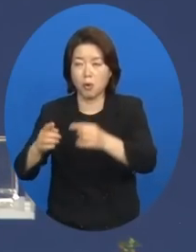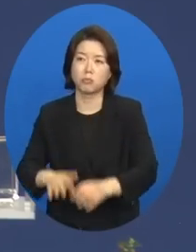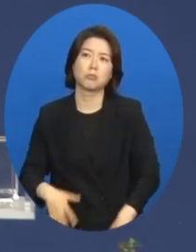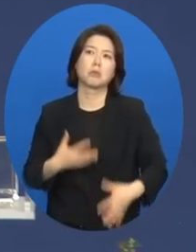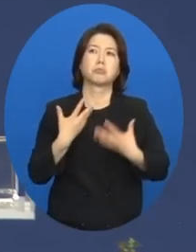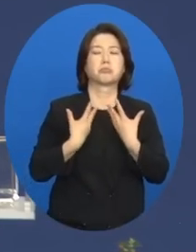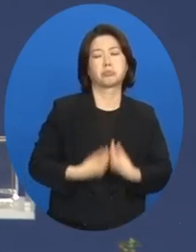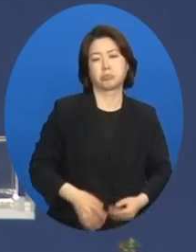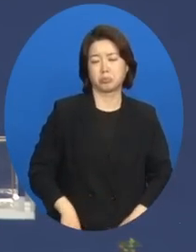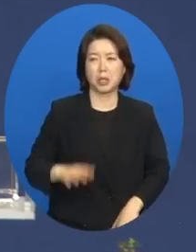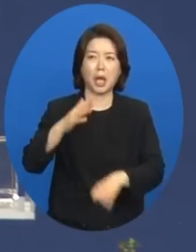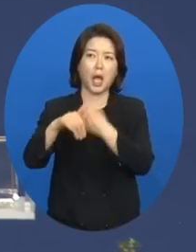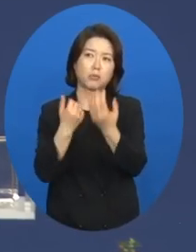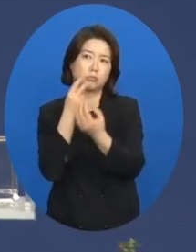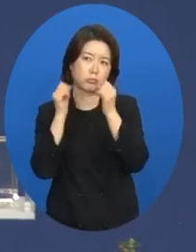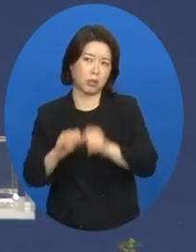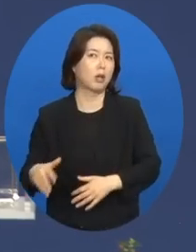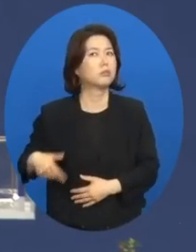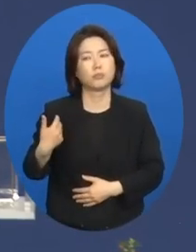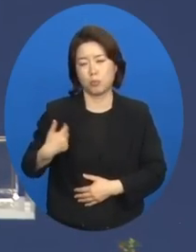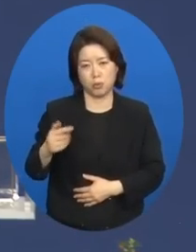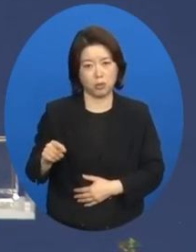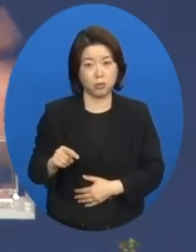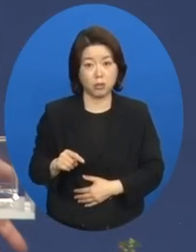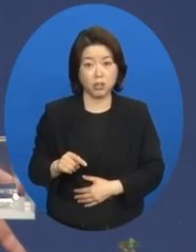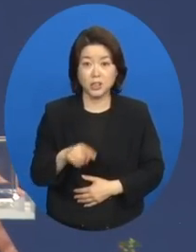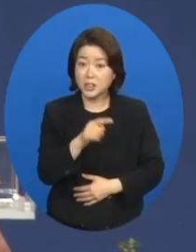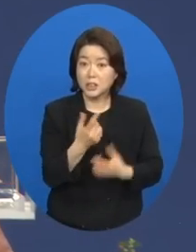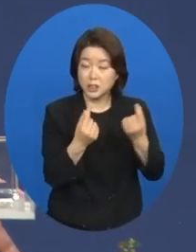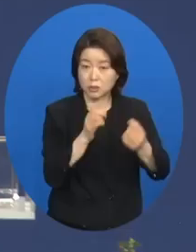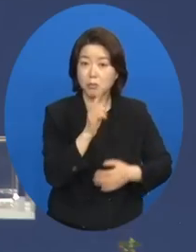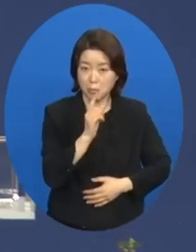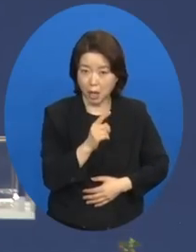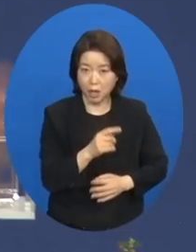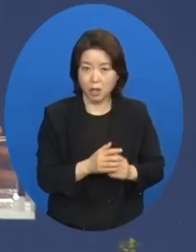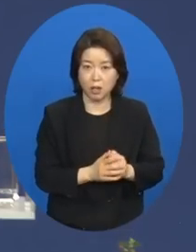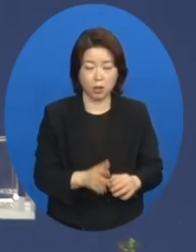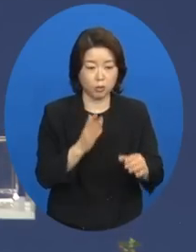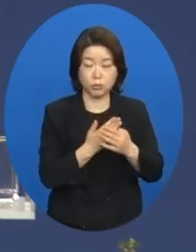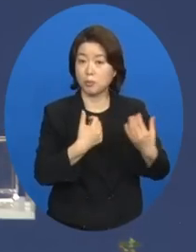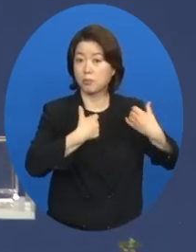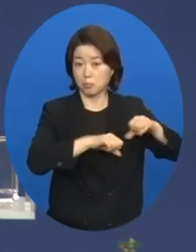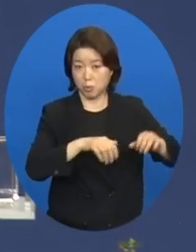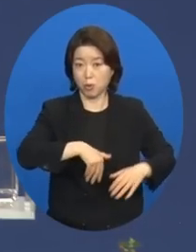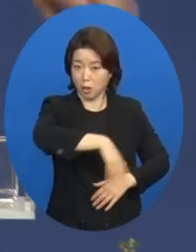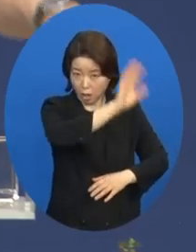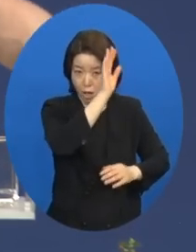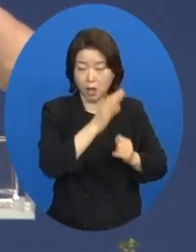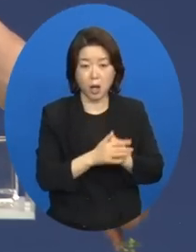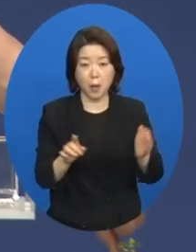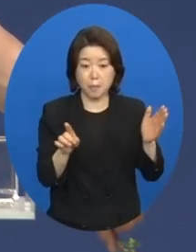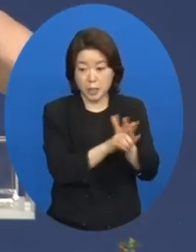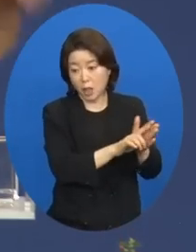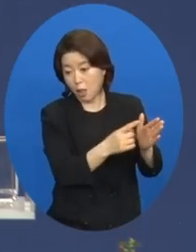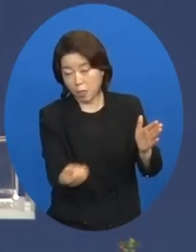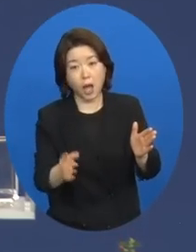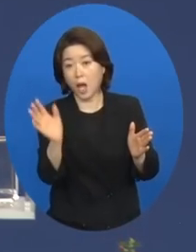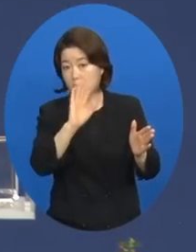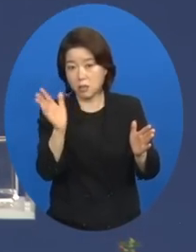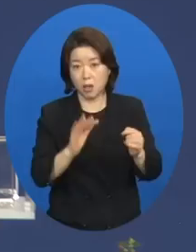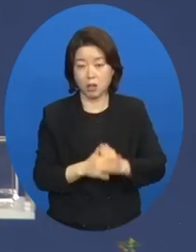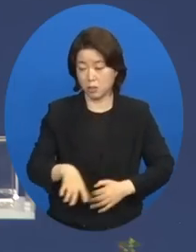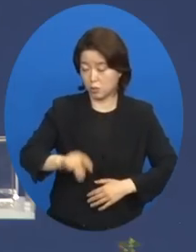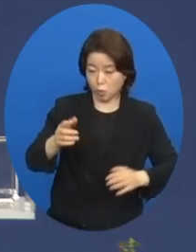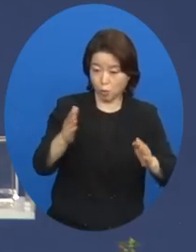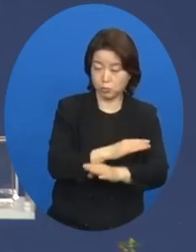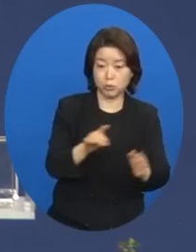뭐 하나님 살아계신지 모르겠다 뭐 이런 얘기들을 하고 중간에 떨어지는 건 믿었다가 믿음이 떨어진 게 아니고요